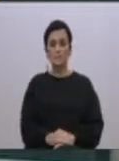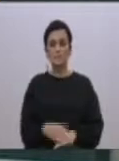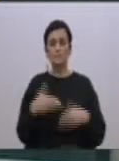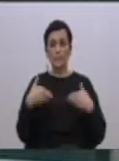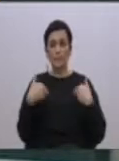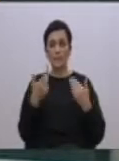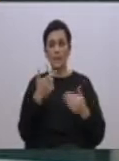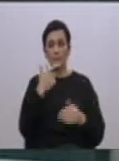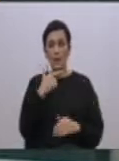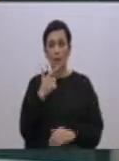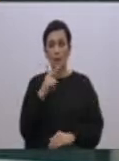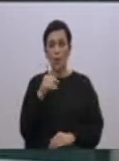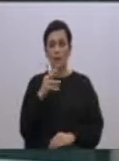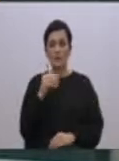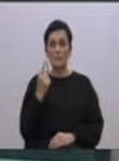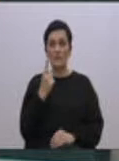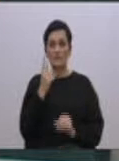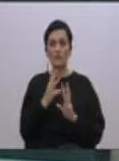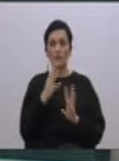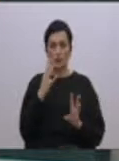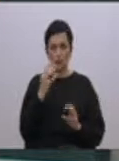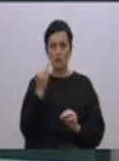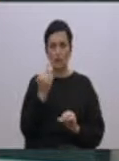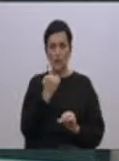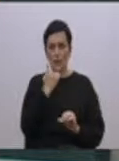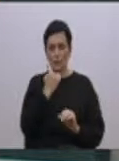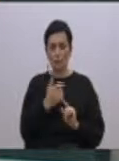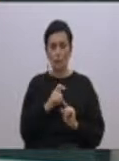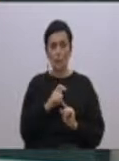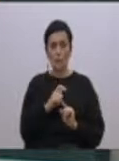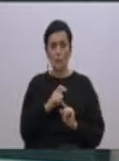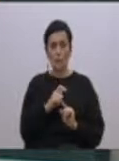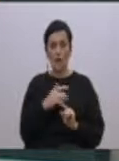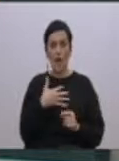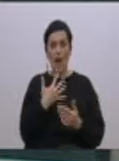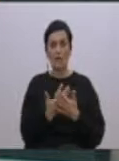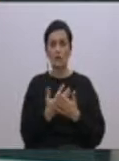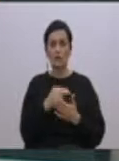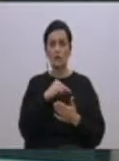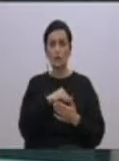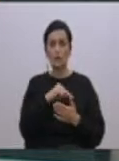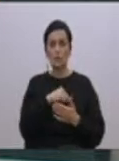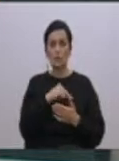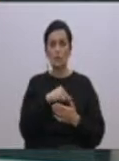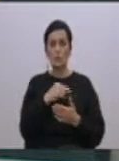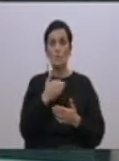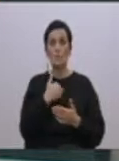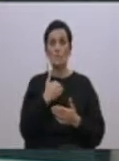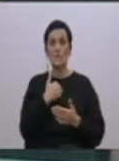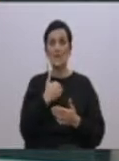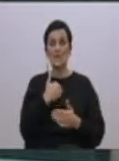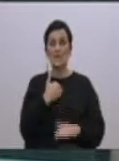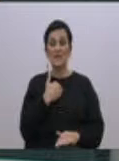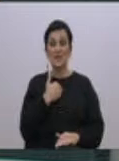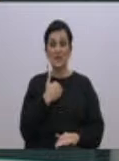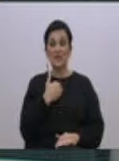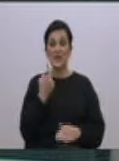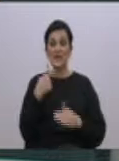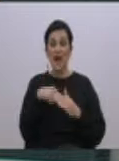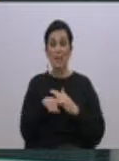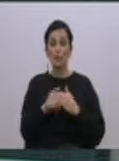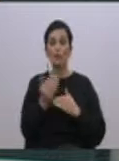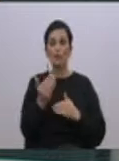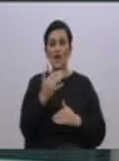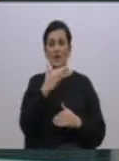Მოგესალმებით, ბატონო გოგიტა, პირველში ძალიან დიდი მადლობა. Aktivul mușcău bisat fiș, mi-a hogaundrii aici dar tu